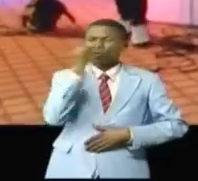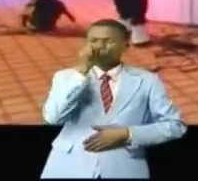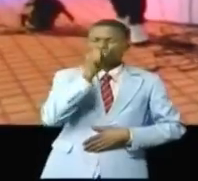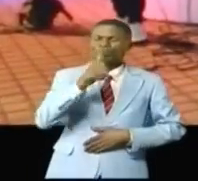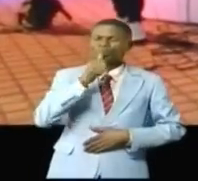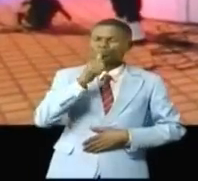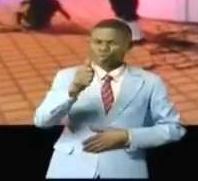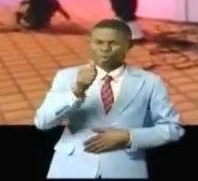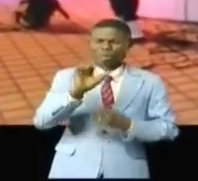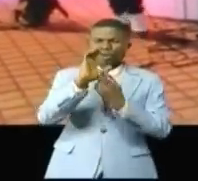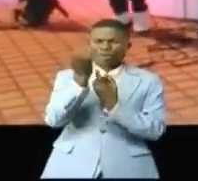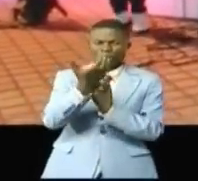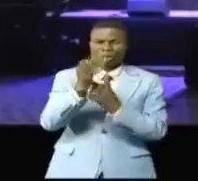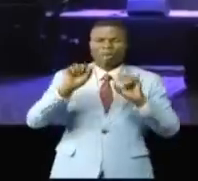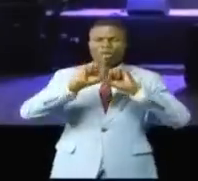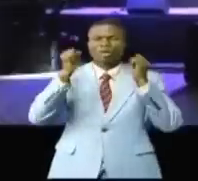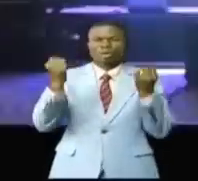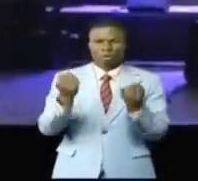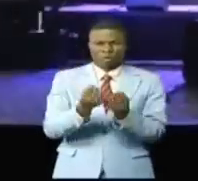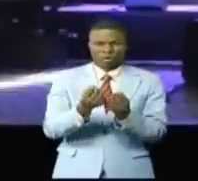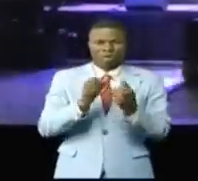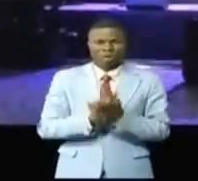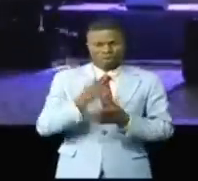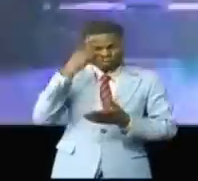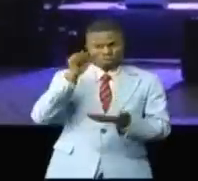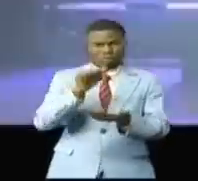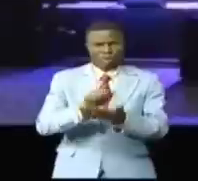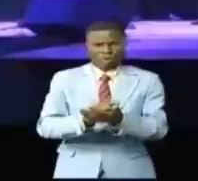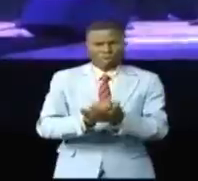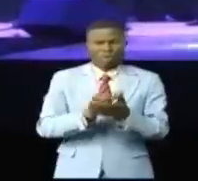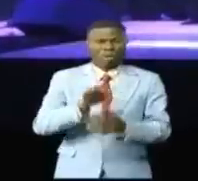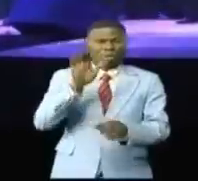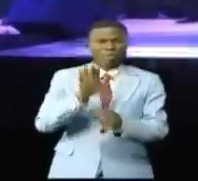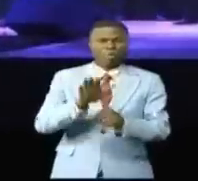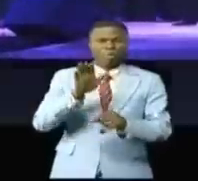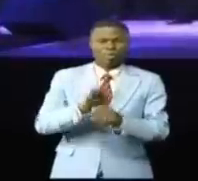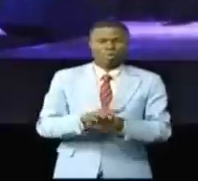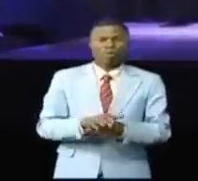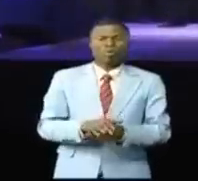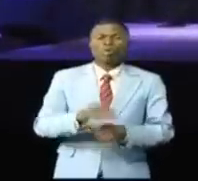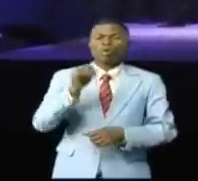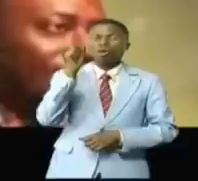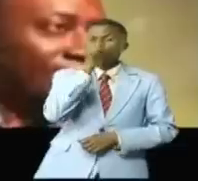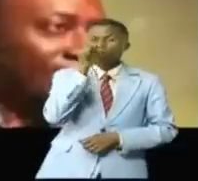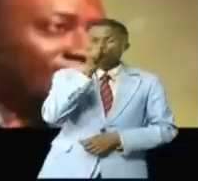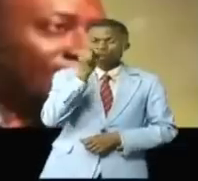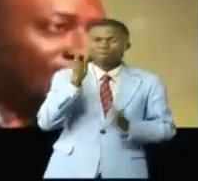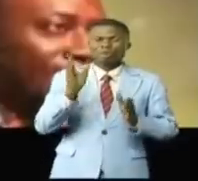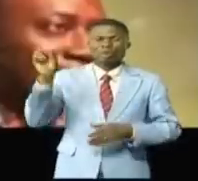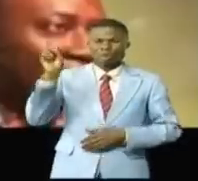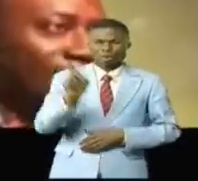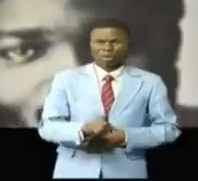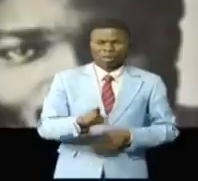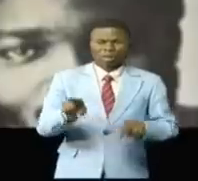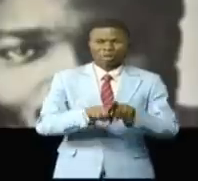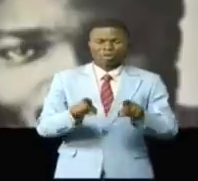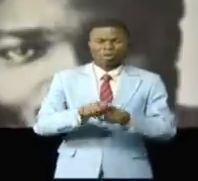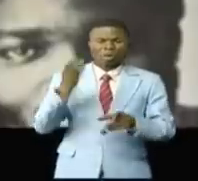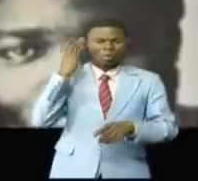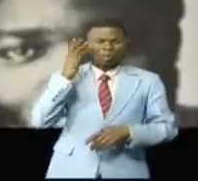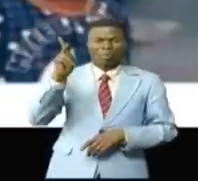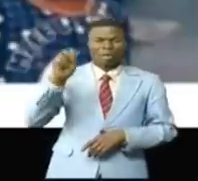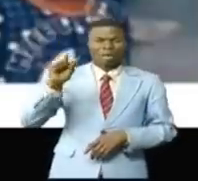musicaux, culturels et sociaux. Pour ce faire, plusieurs pionniers de la rumba congolaise, comme Grand Calé,